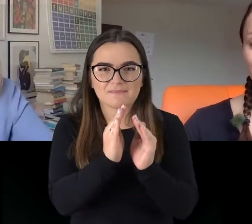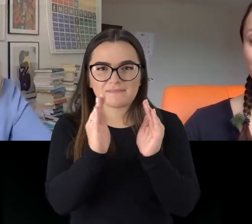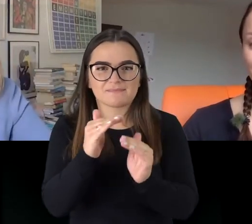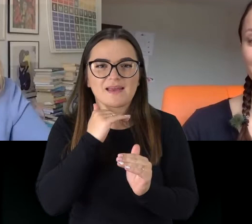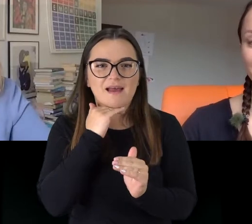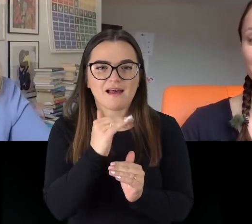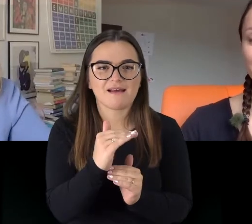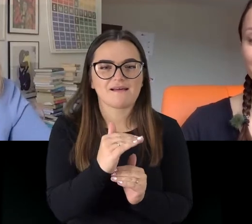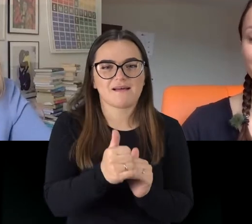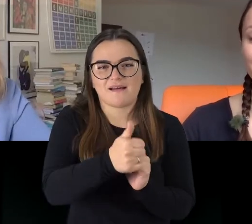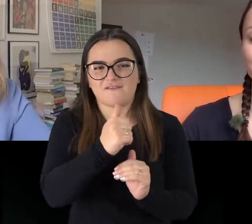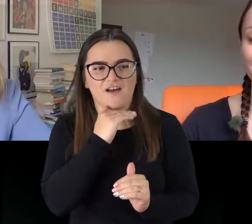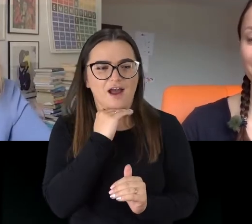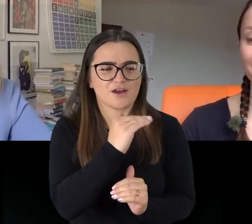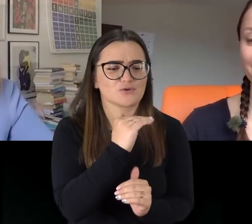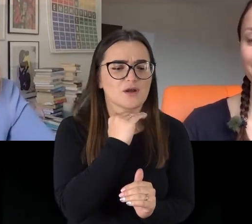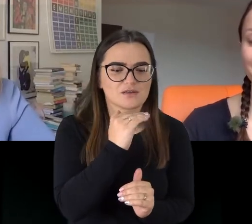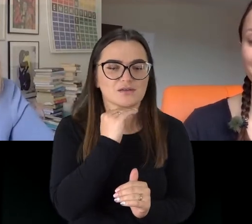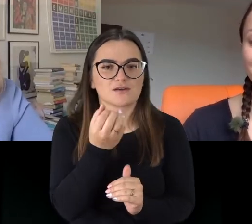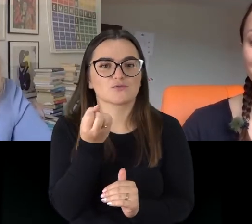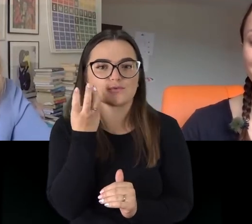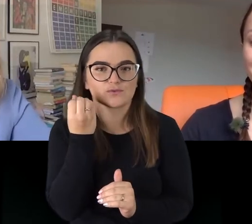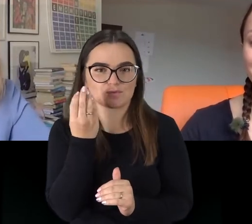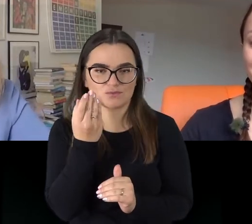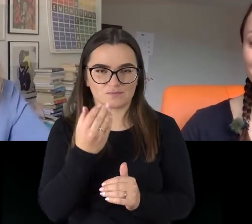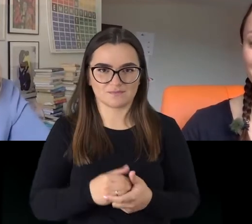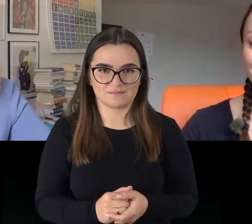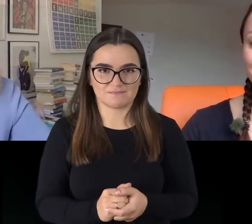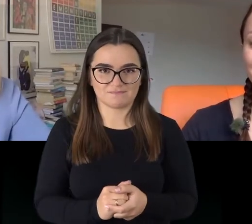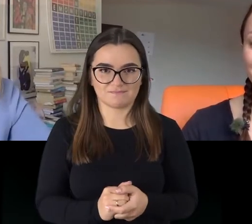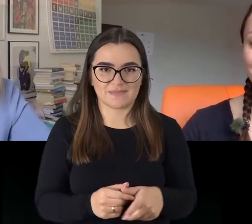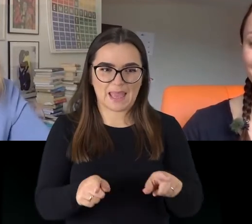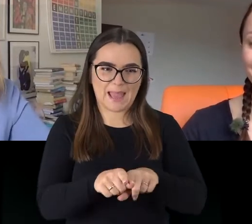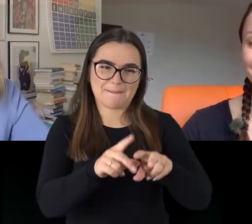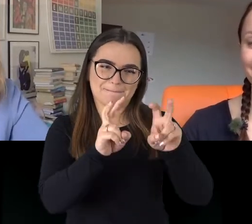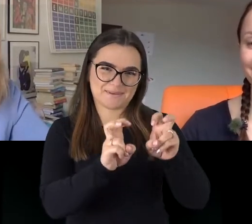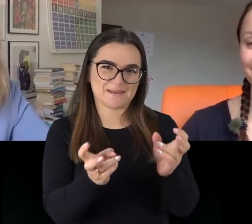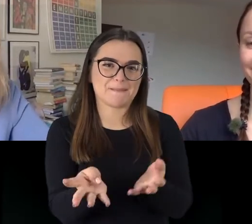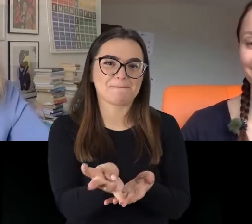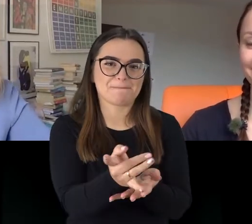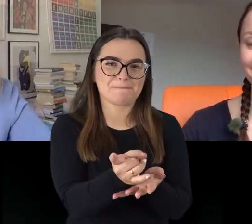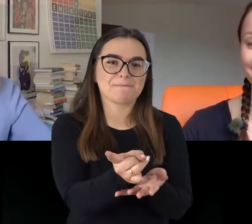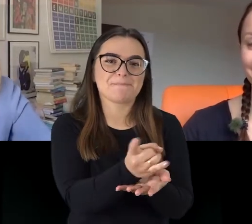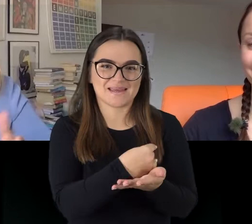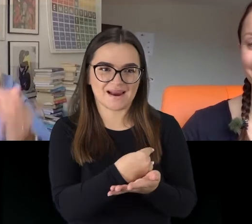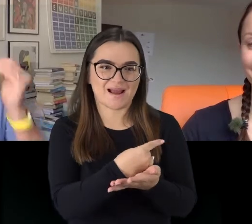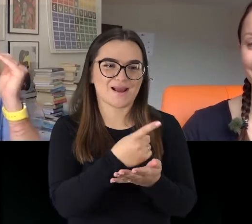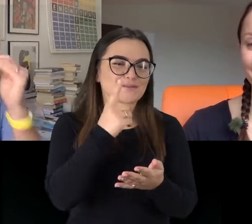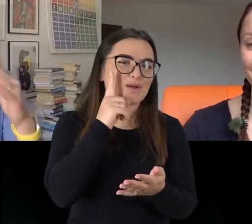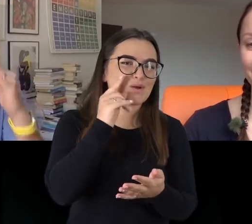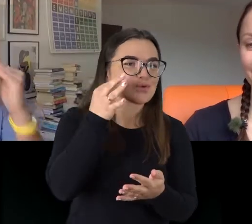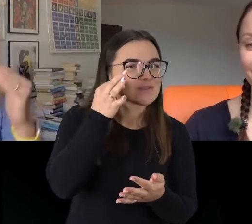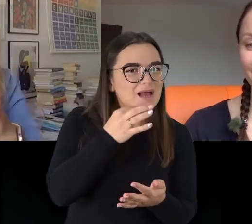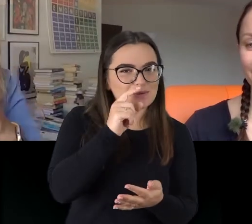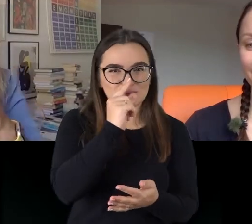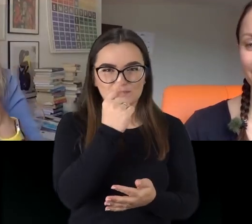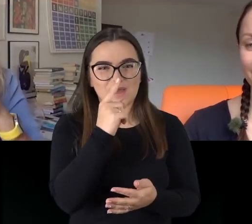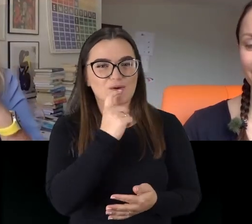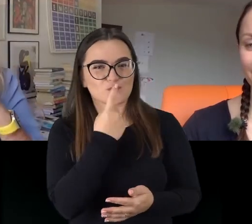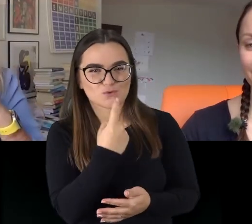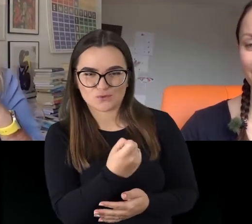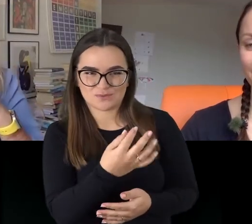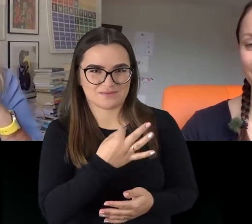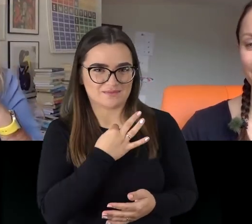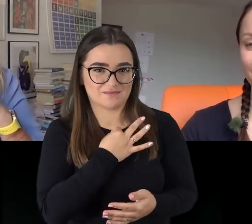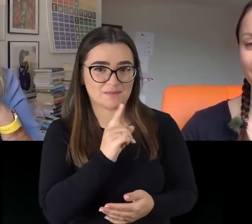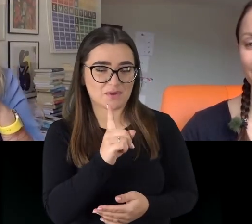prasisklaidyti ir pamažą tokį kasnelį suvalgyti šiandien mūsų tą pyragą, koks jis bebūtų, ar sūrus, ar saldus, ar ne. Bet ką noriu pasakyti,